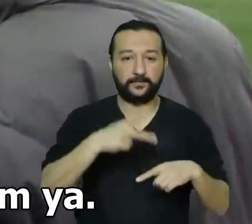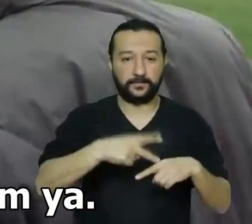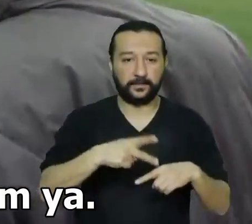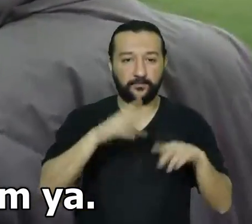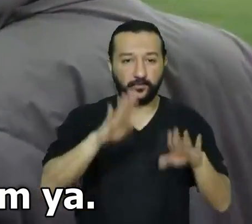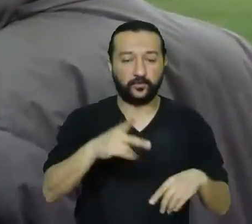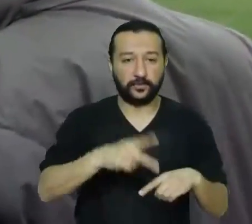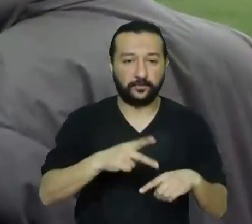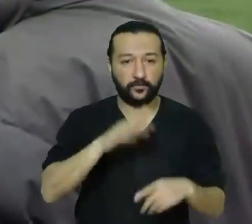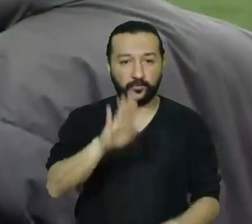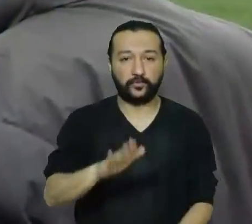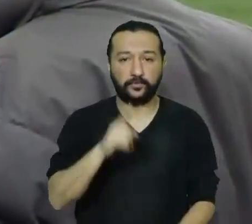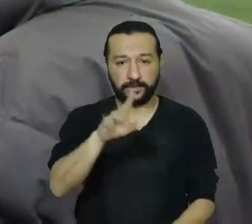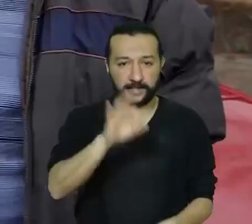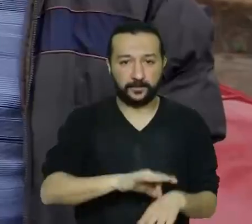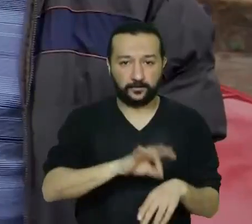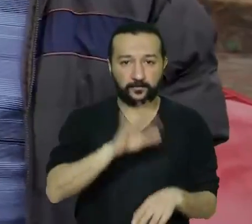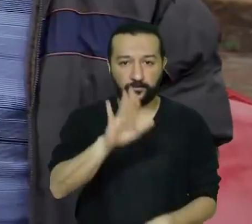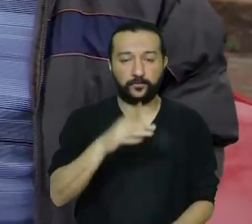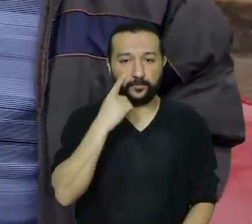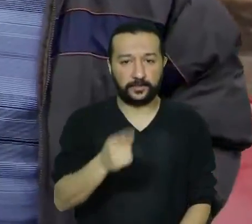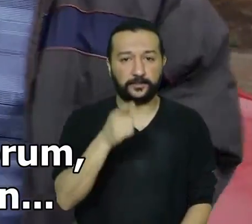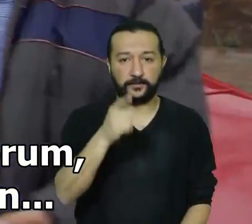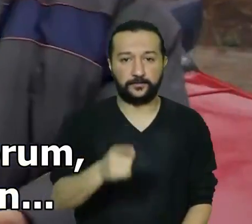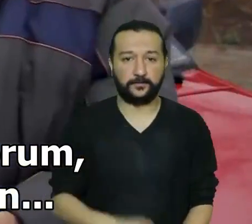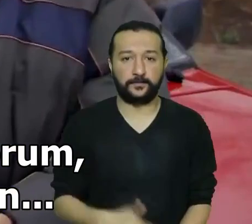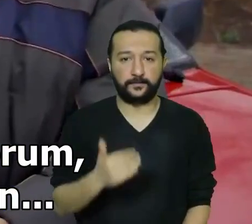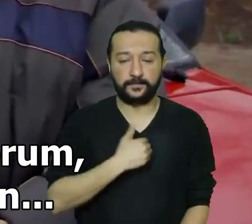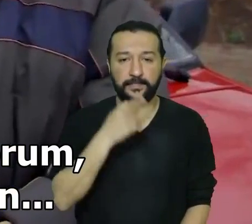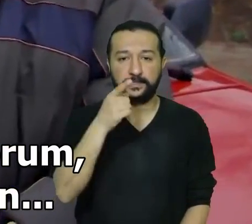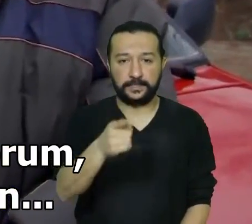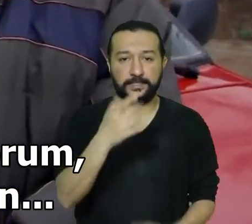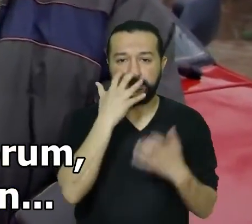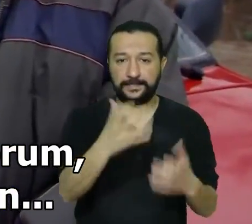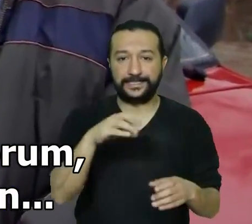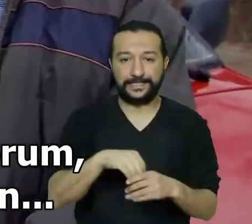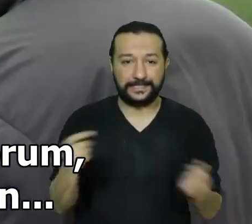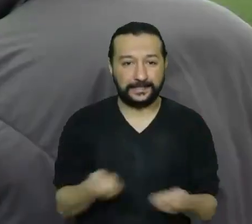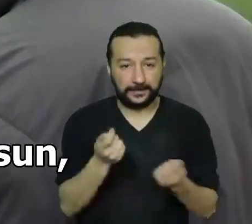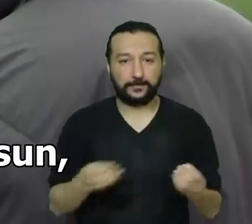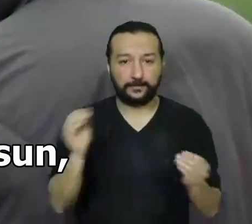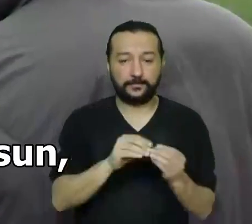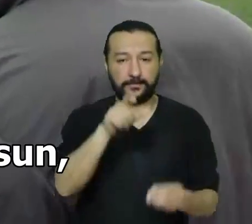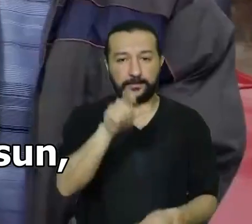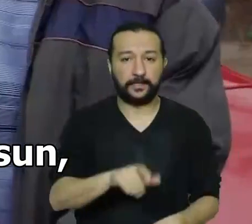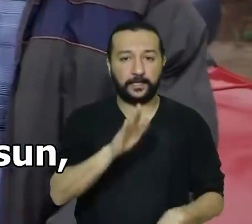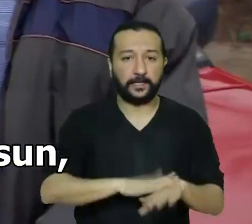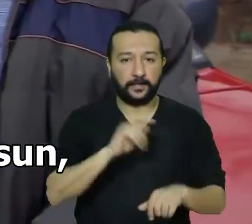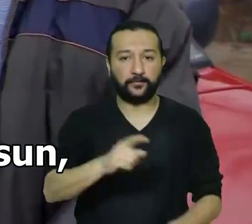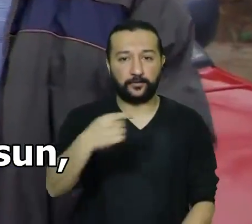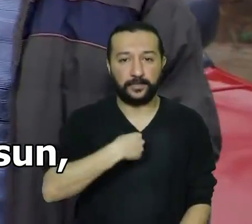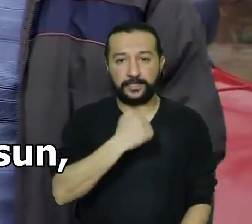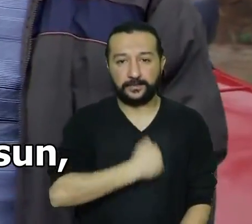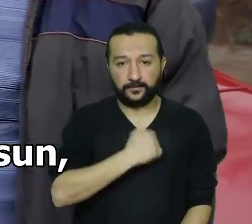Şükrü. Şükrü. Senin ya. Dur. Baksana. Ben sen yerin için çalışıyorum, çabalıyorum. Sen tutuyorsun bana,